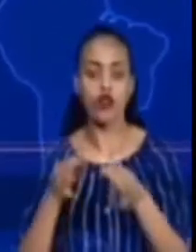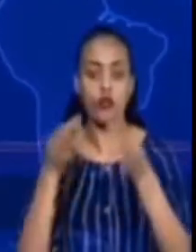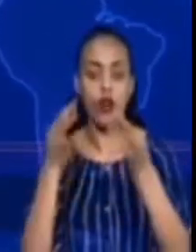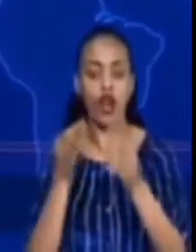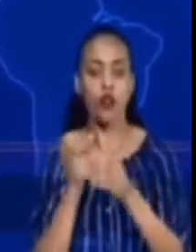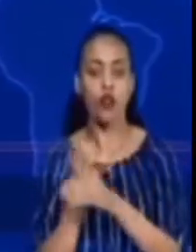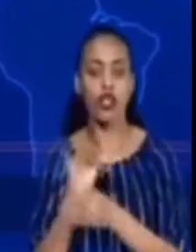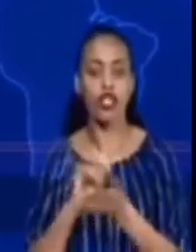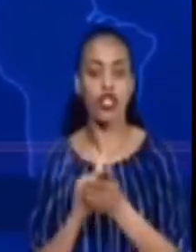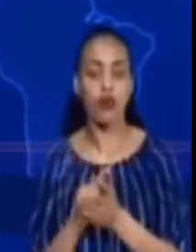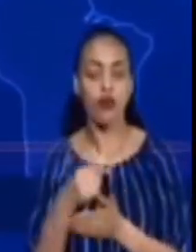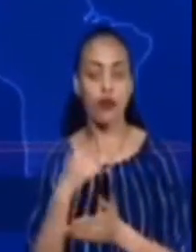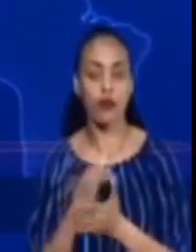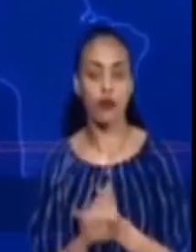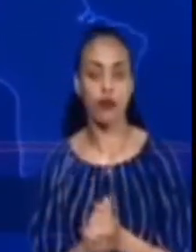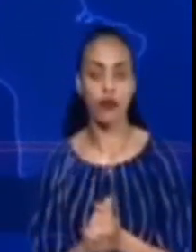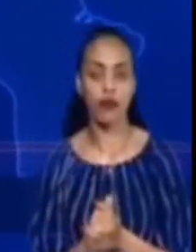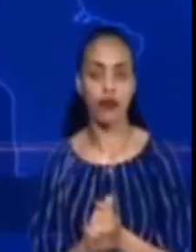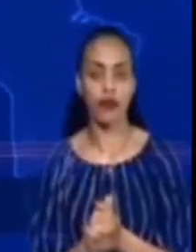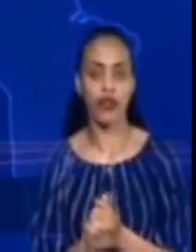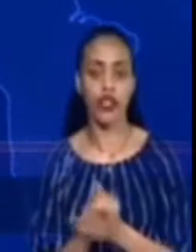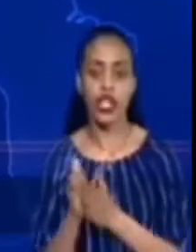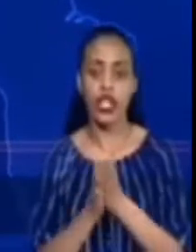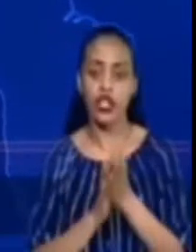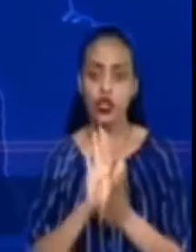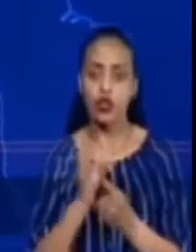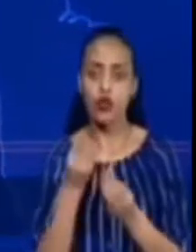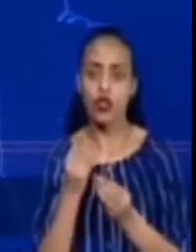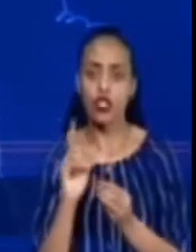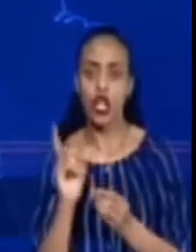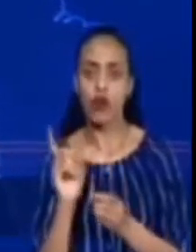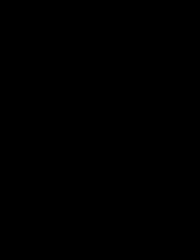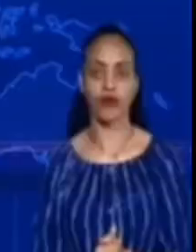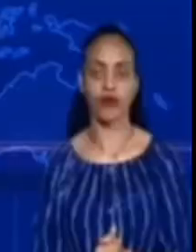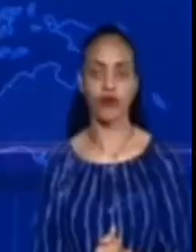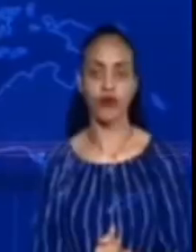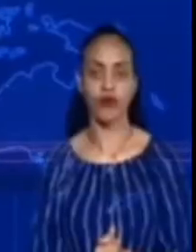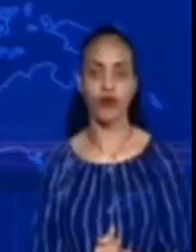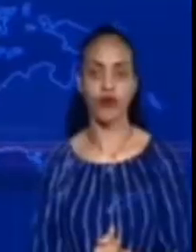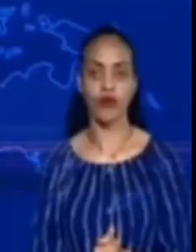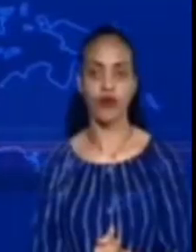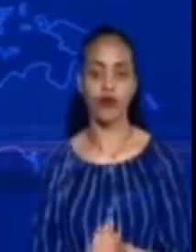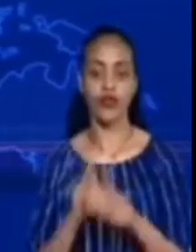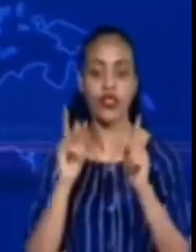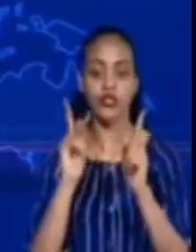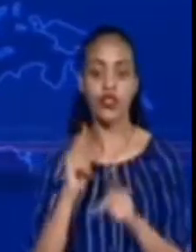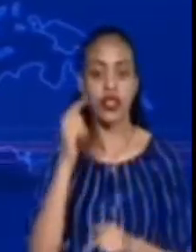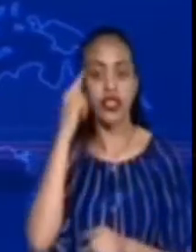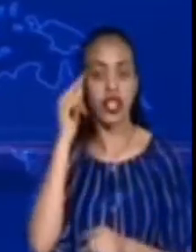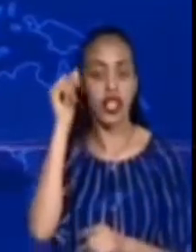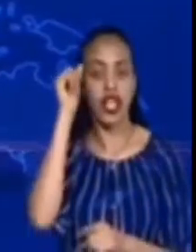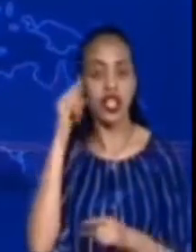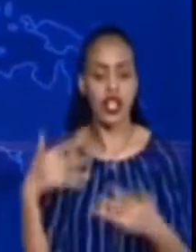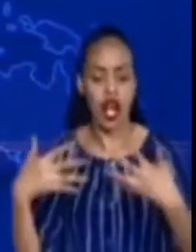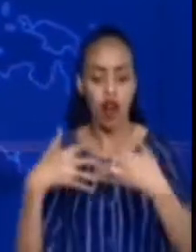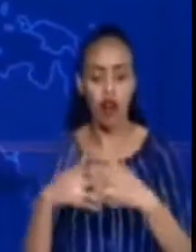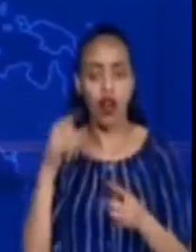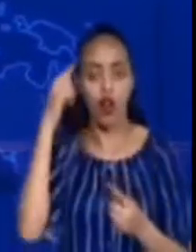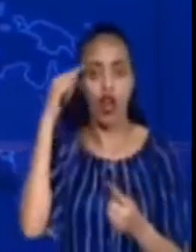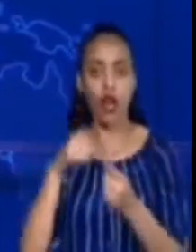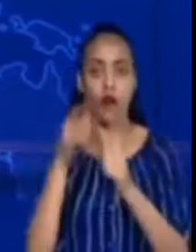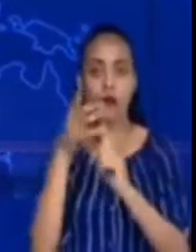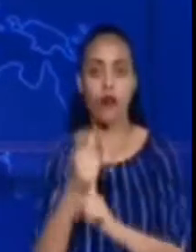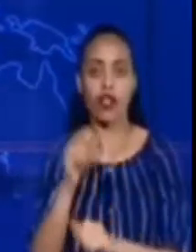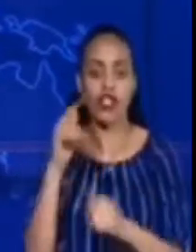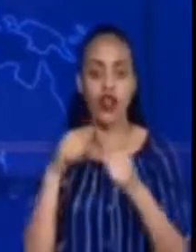ሞት ካካ ብሎ እስከ መናገር የሚደርስ ሰባኪ ክርስቲያን አስተማሪ ከእሪኩም ዘመዳ